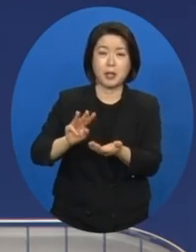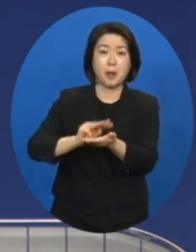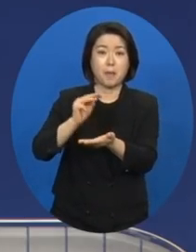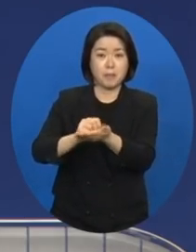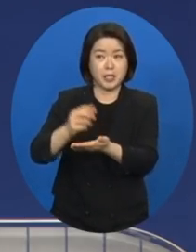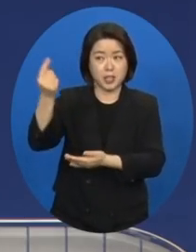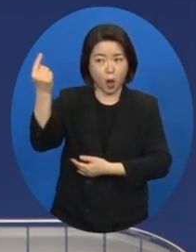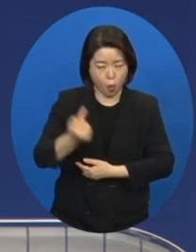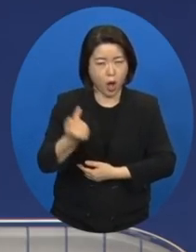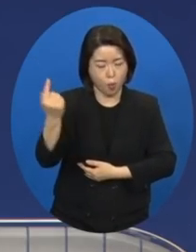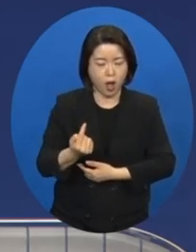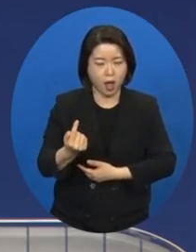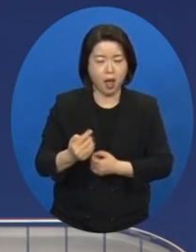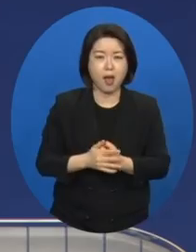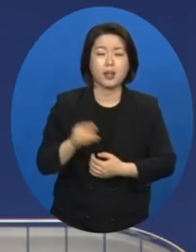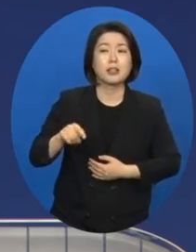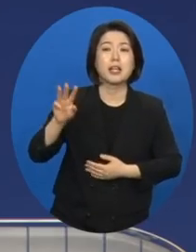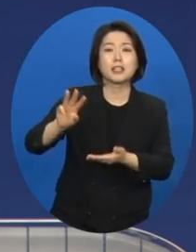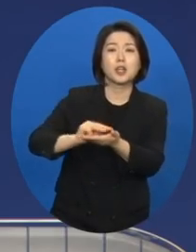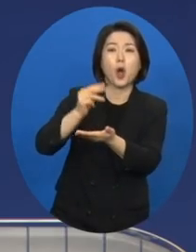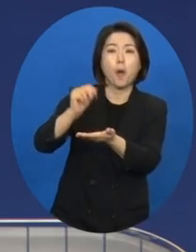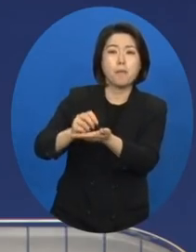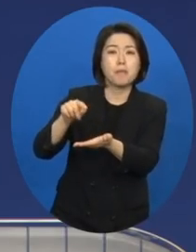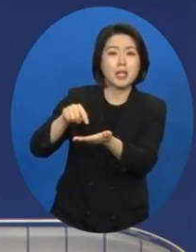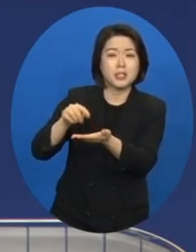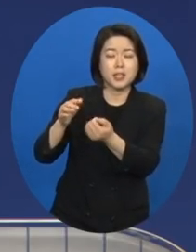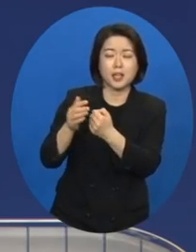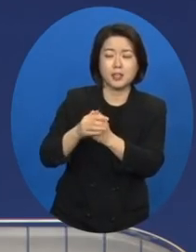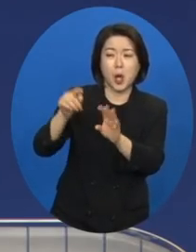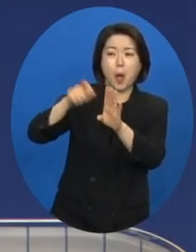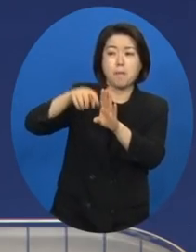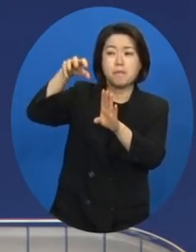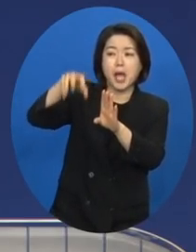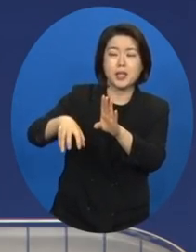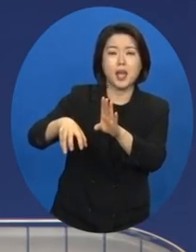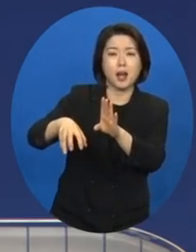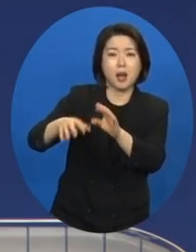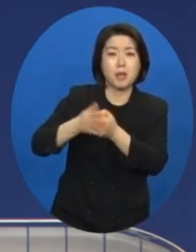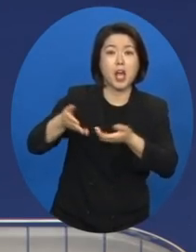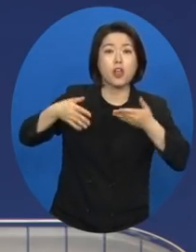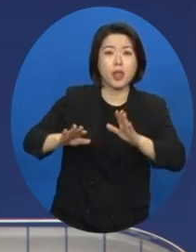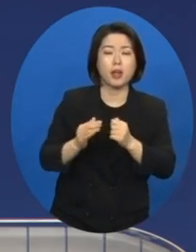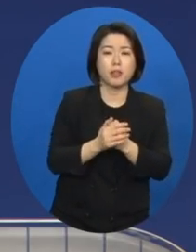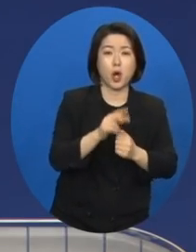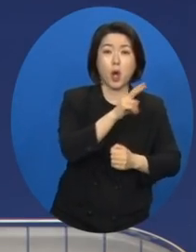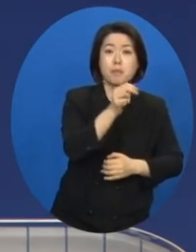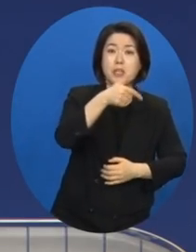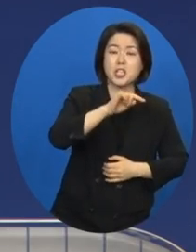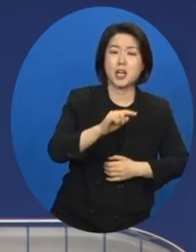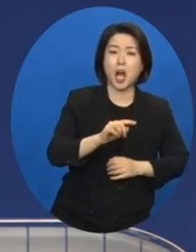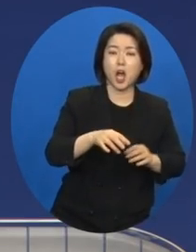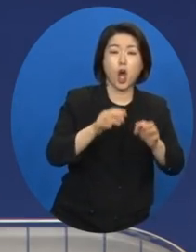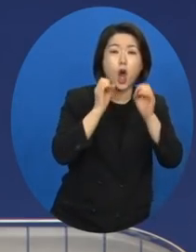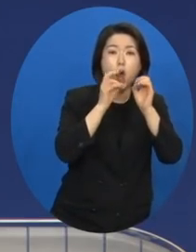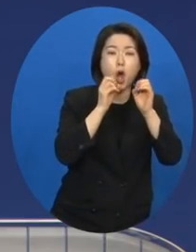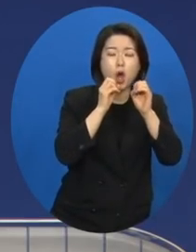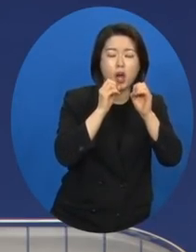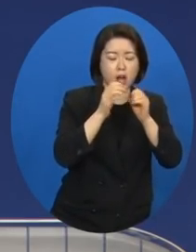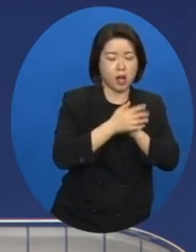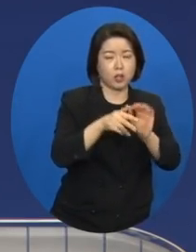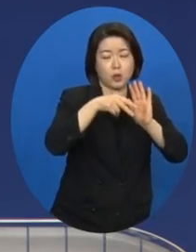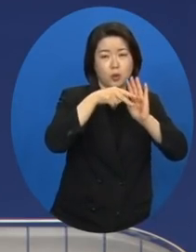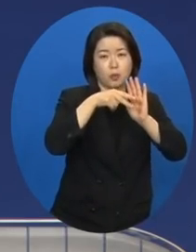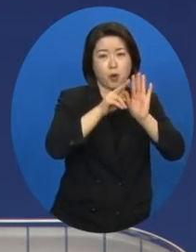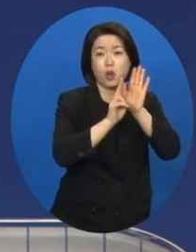그 메시아는 베들레헴에서 태어나게 될 거야라고 하는 미가 선지자의 예언을 성취하는 명령이